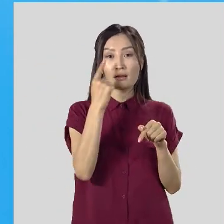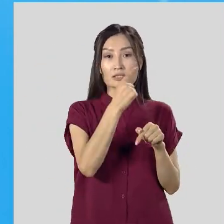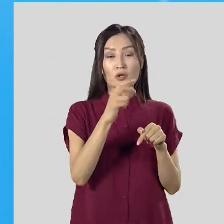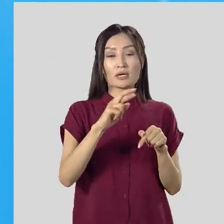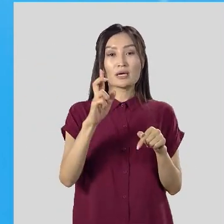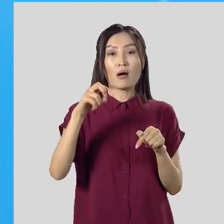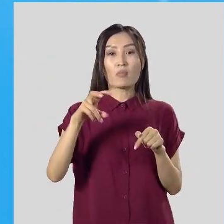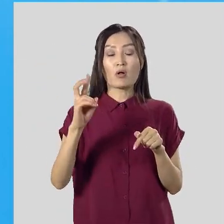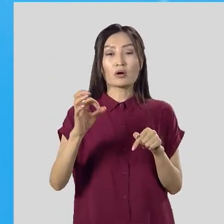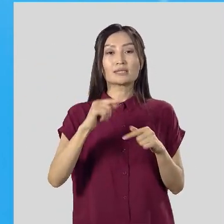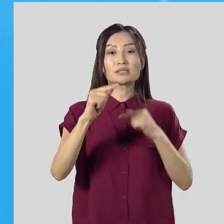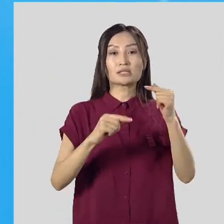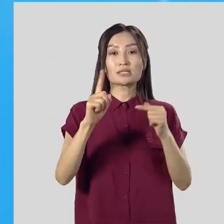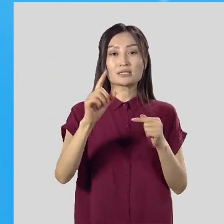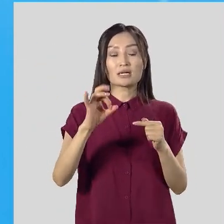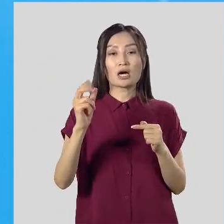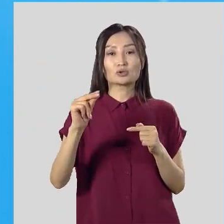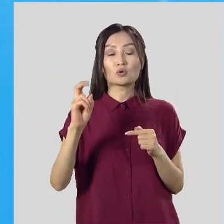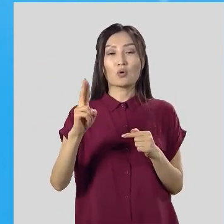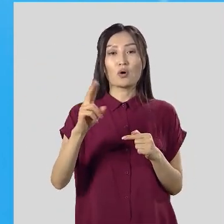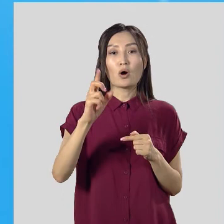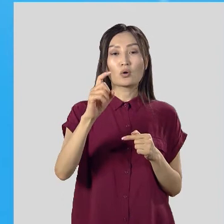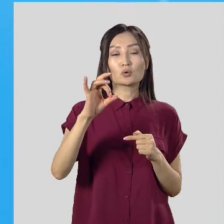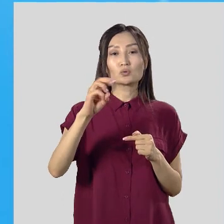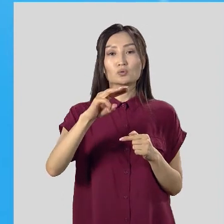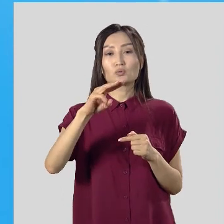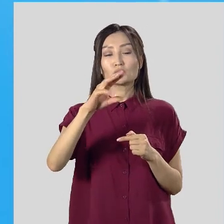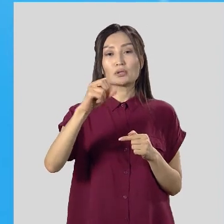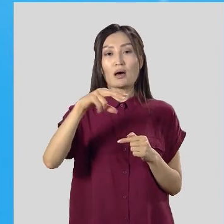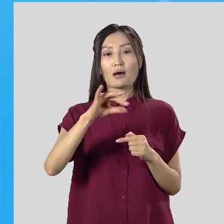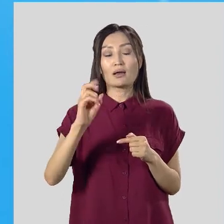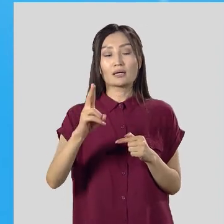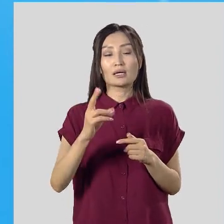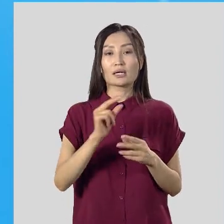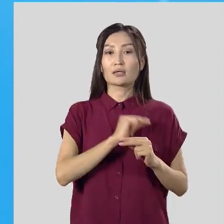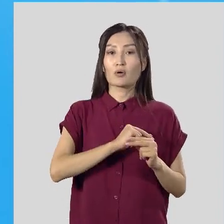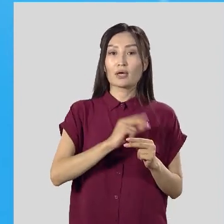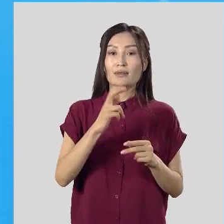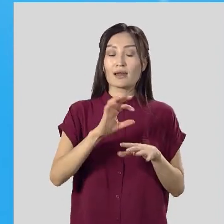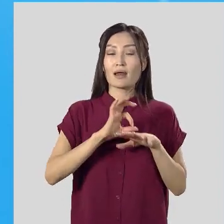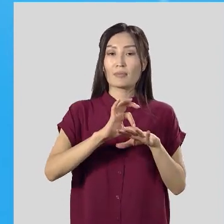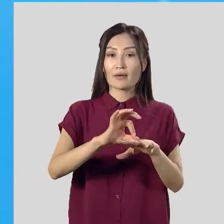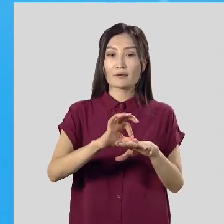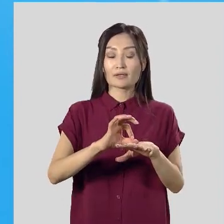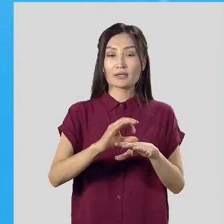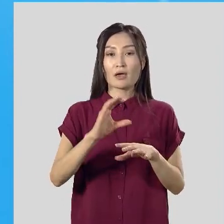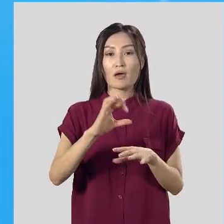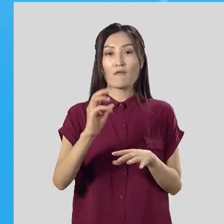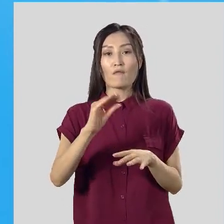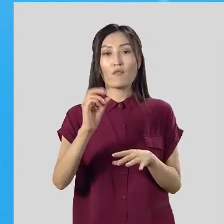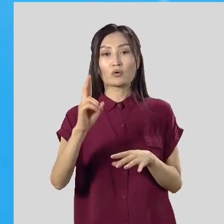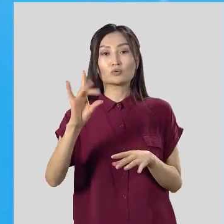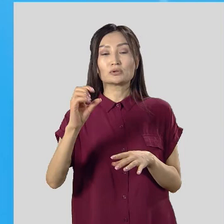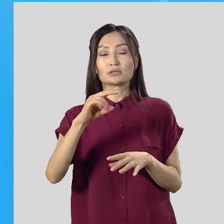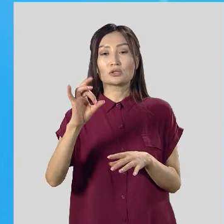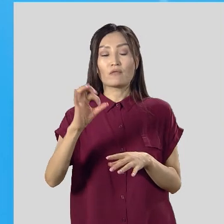яблоко через зрачок. Хрусталик и стекловидное тело служат для проведения и фокусирования